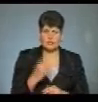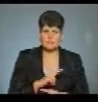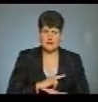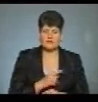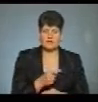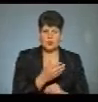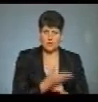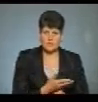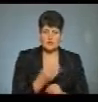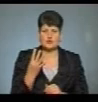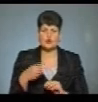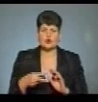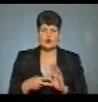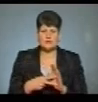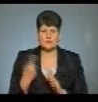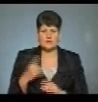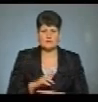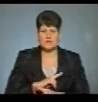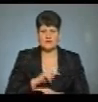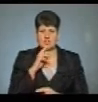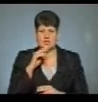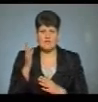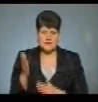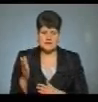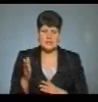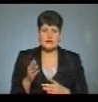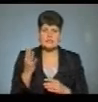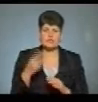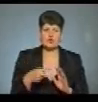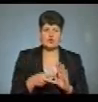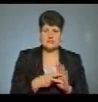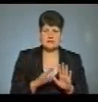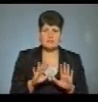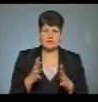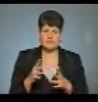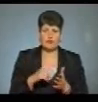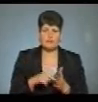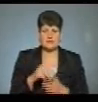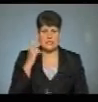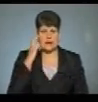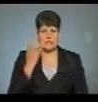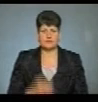у Тернопільській, 47 – один летальний у Чернівецькій та 47 випадків у місті Київ.